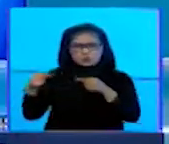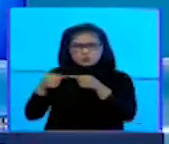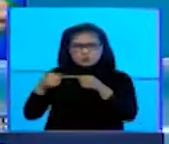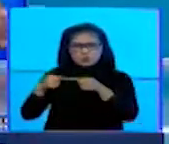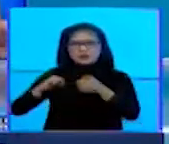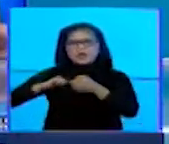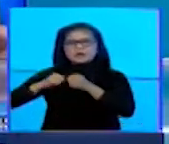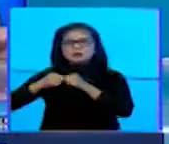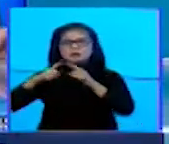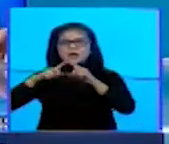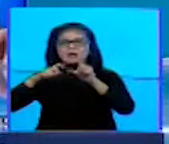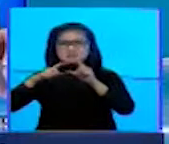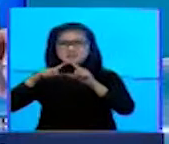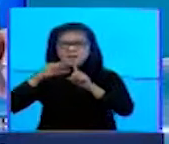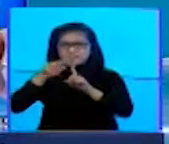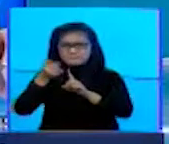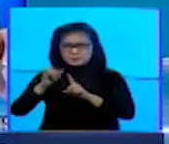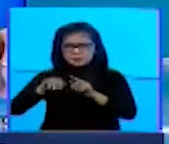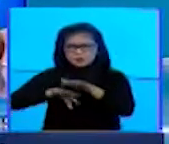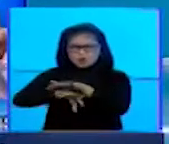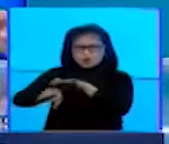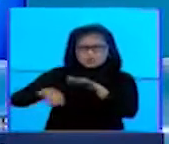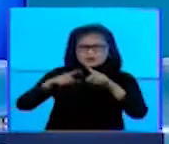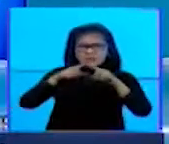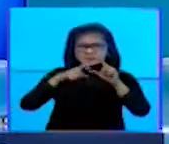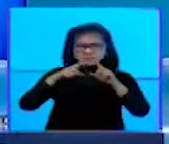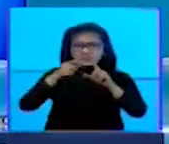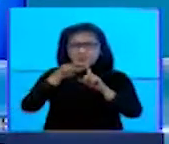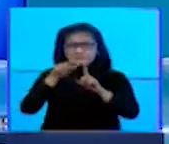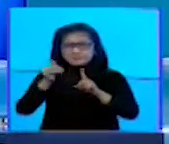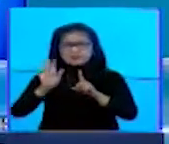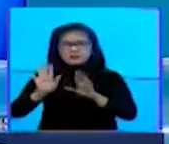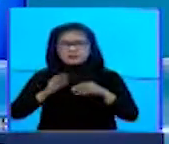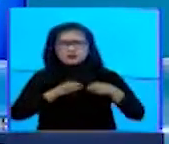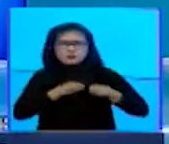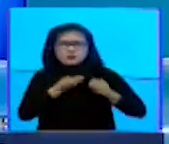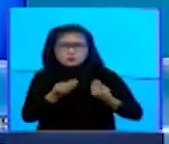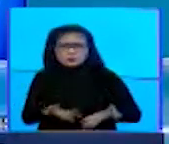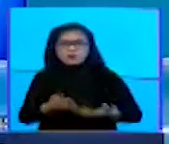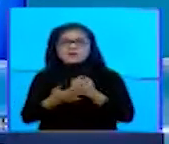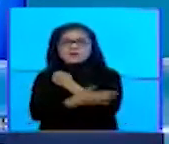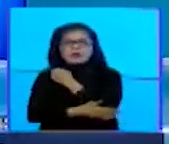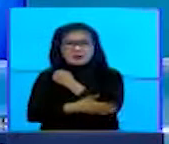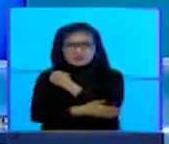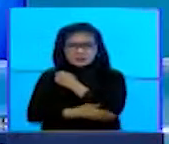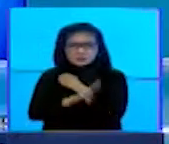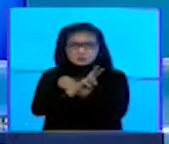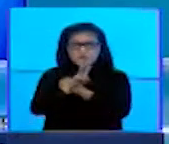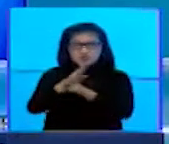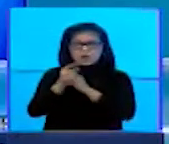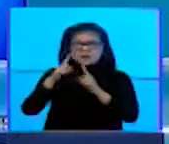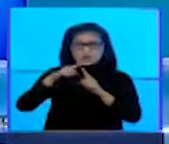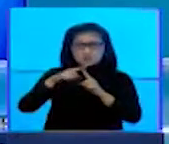keterkaitan dengan kasus Asabri. Korupsi Asabri tidak hanya merugikan keuangan negara 23 triliun rupiah, tetapi juga menyangkut nasib